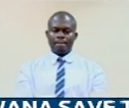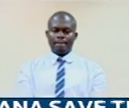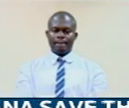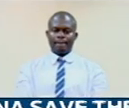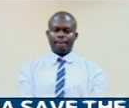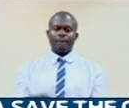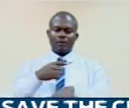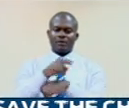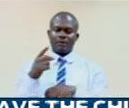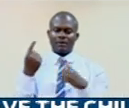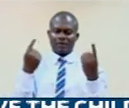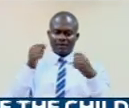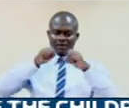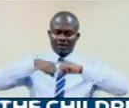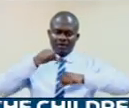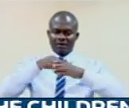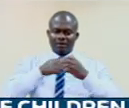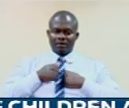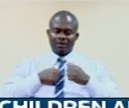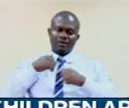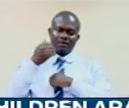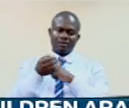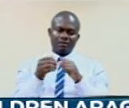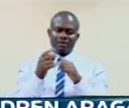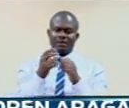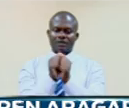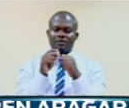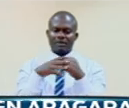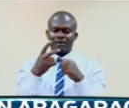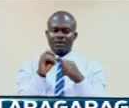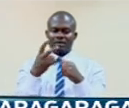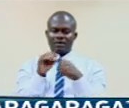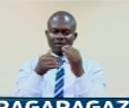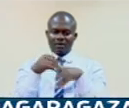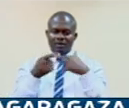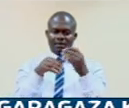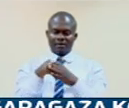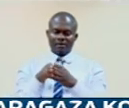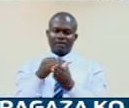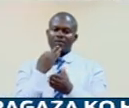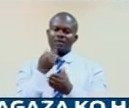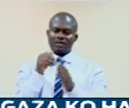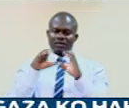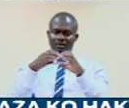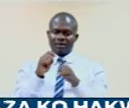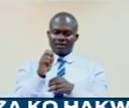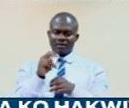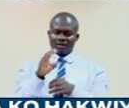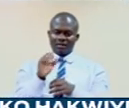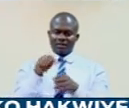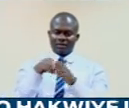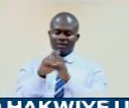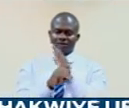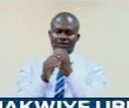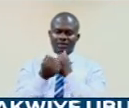Umunsi wa 21 wa shampiyona cyiciro cya mbere mu Rwanda 2019-2020 wari wasubukuwe ukomeza kuri wa gatatu aho ikipe ya Etincel mu karere ka